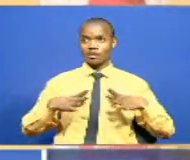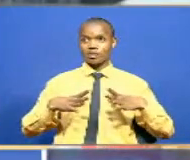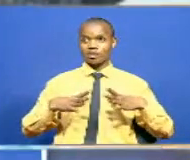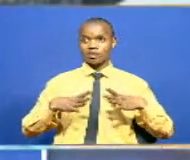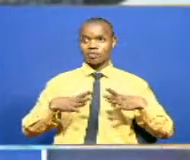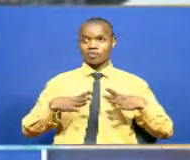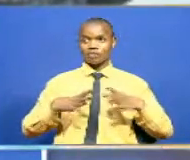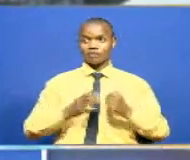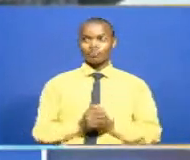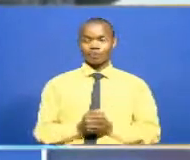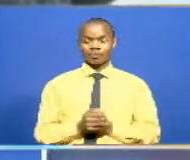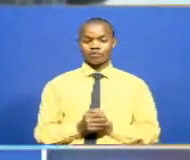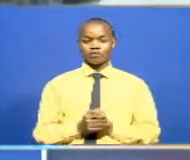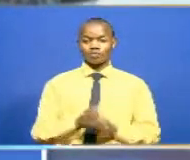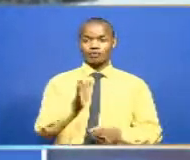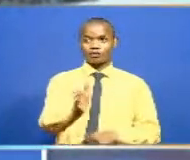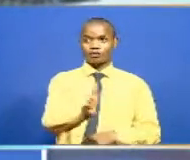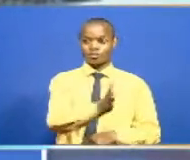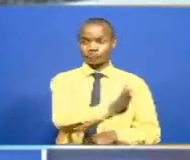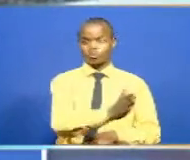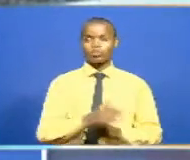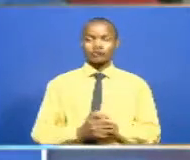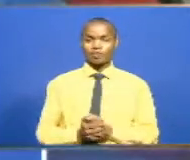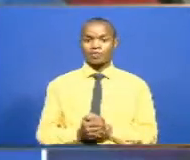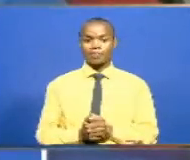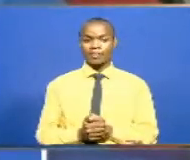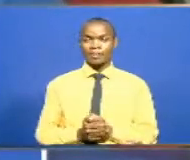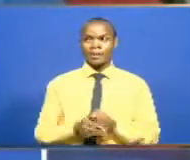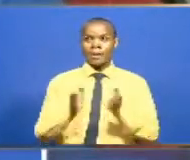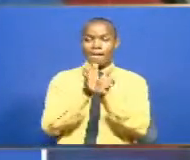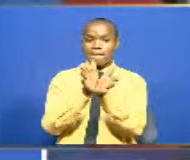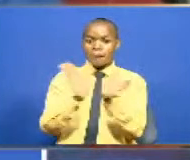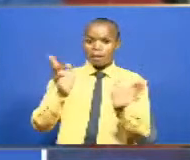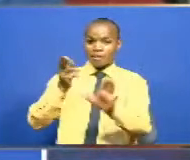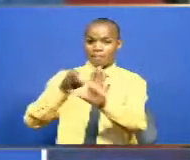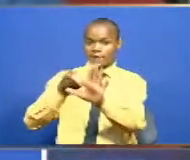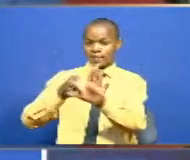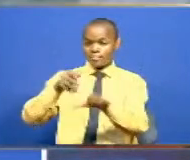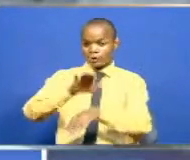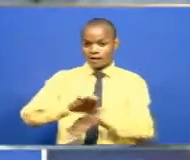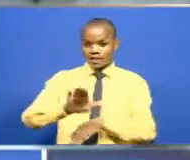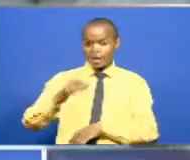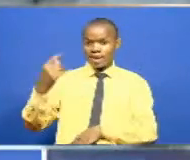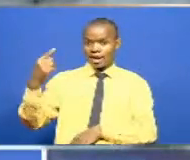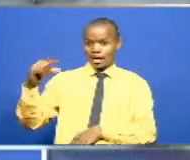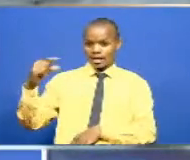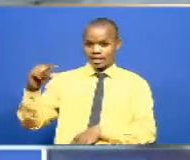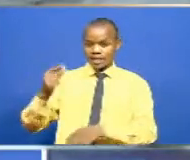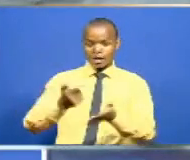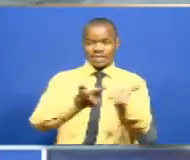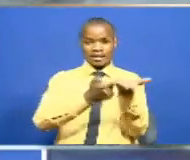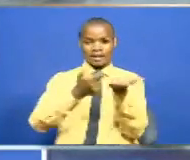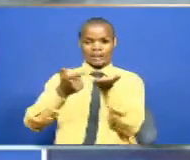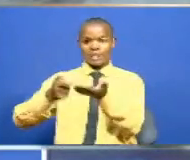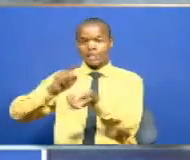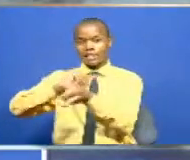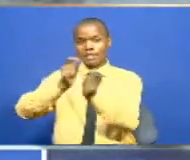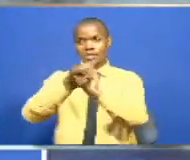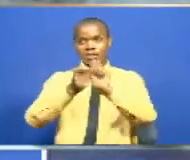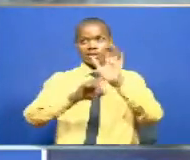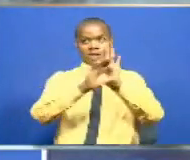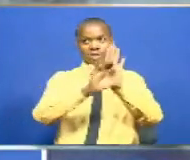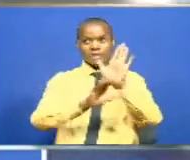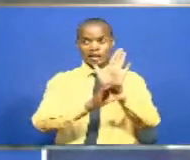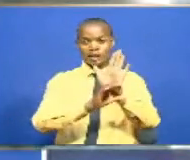voice of the people. Kwingineko, kikao cha umma kilichoandaliwa katika kaunti ya Garissa kujadili mswada wa marekebisho ya katiba